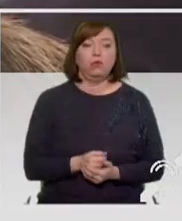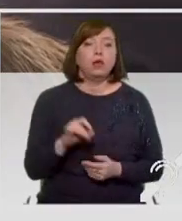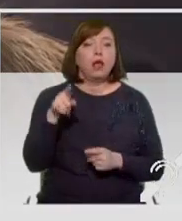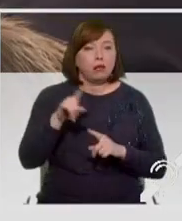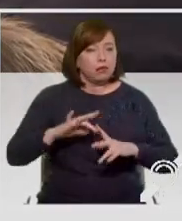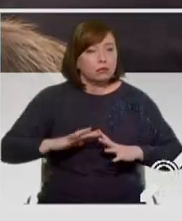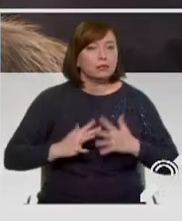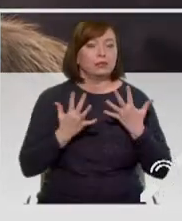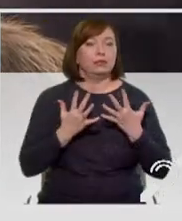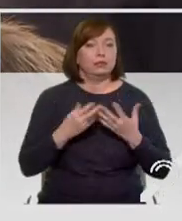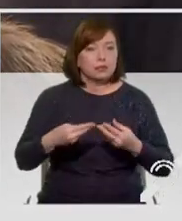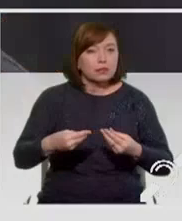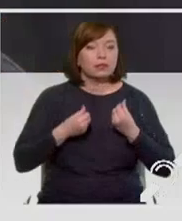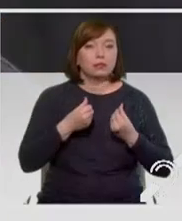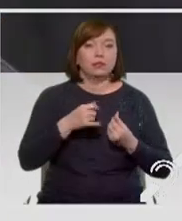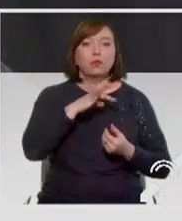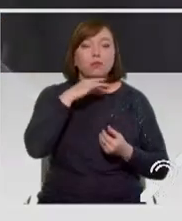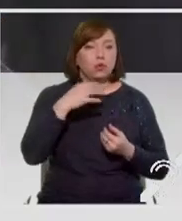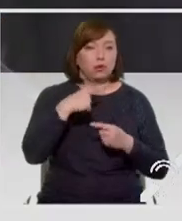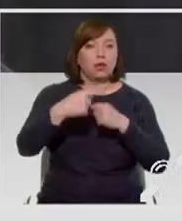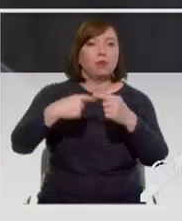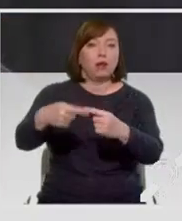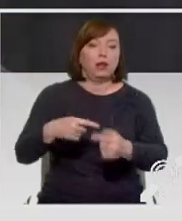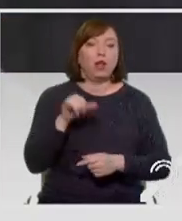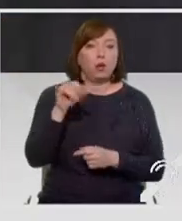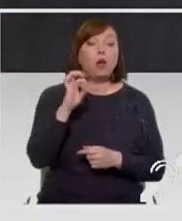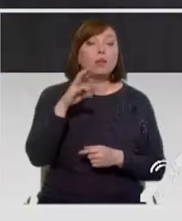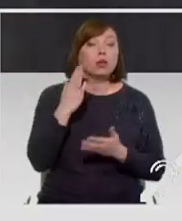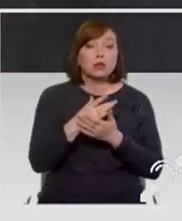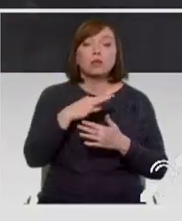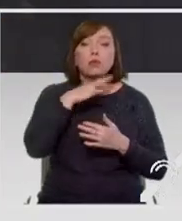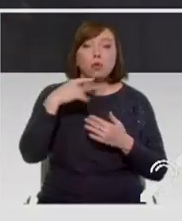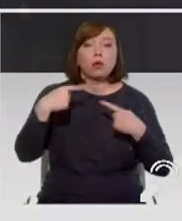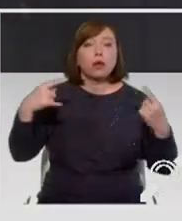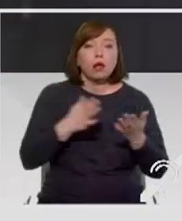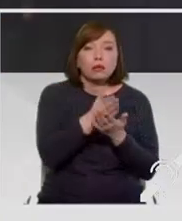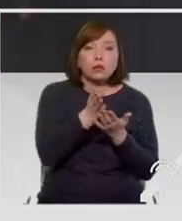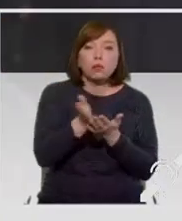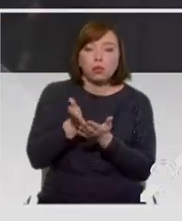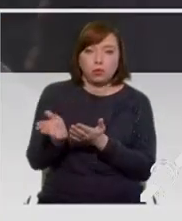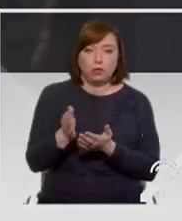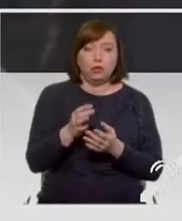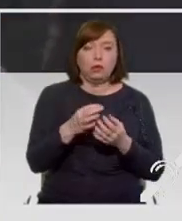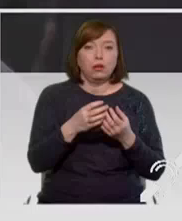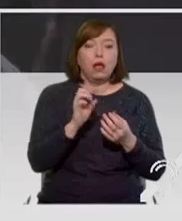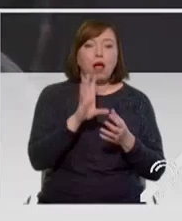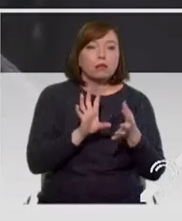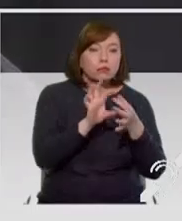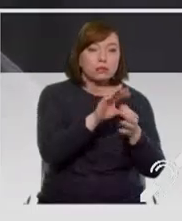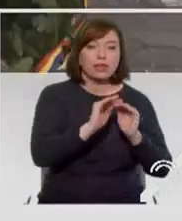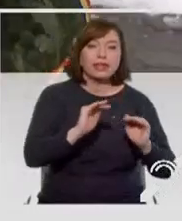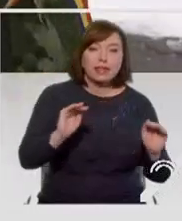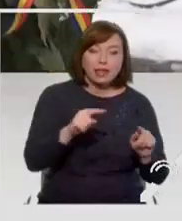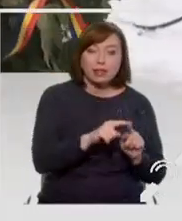mobilizeze, o să insufle încă multe generații. Eminescu are mai multe porți deschise și spre copiii care o pornesc de la